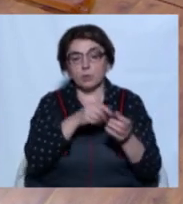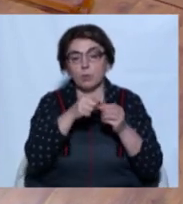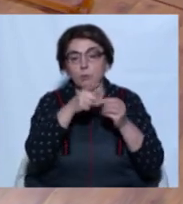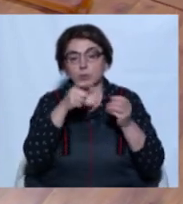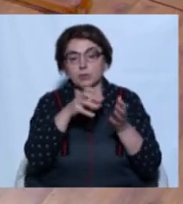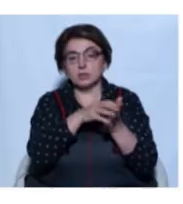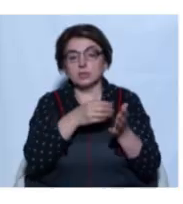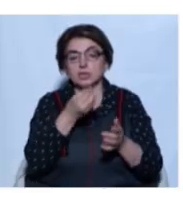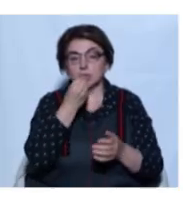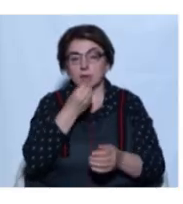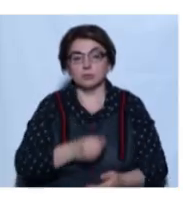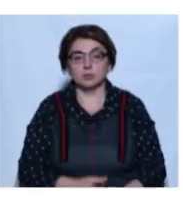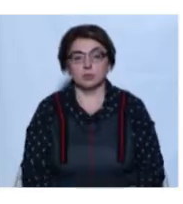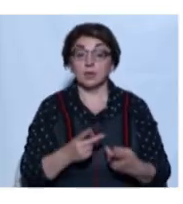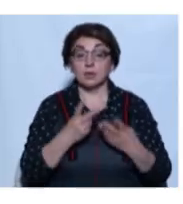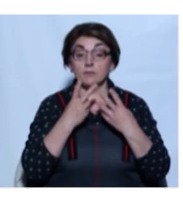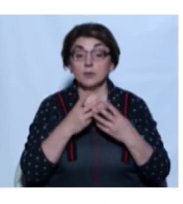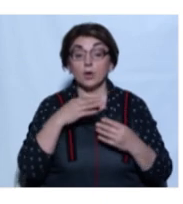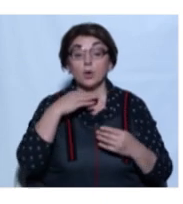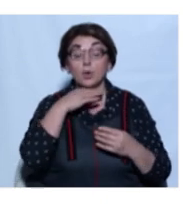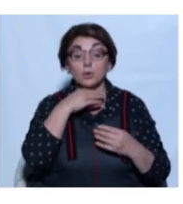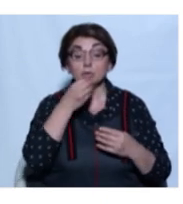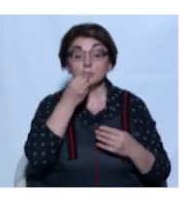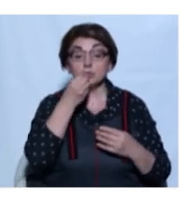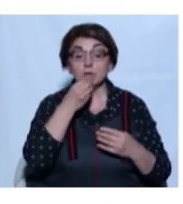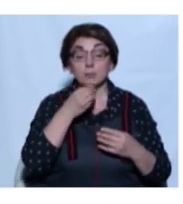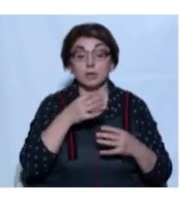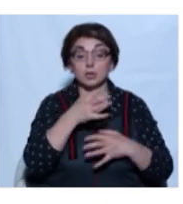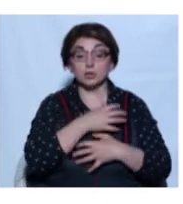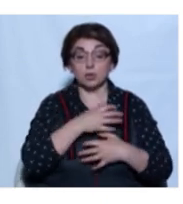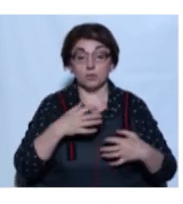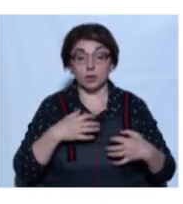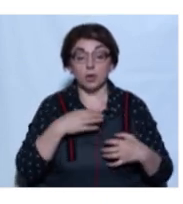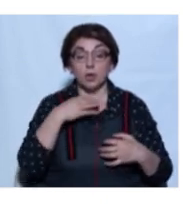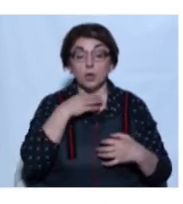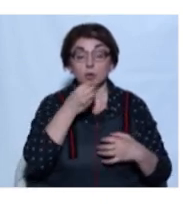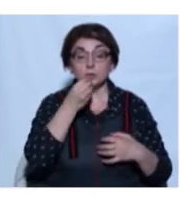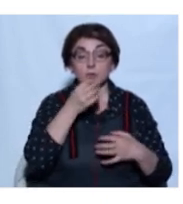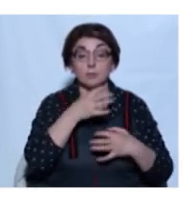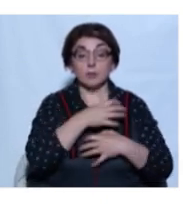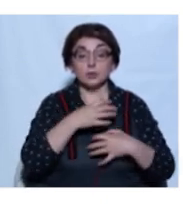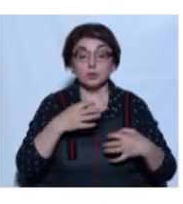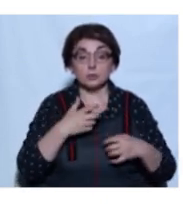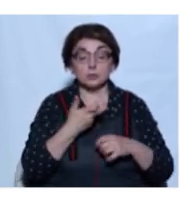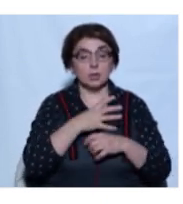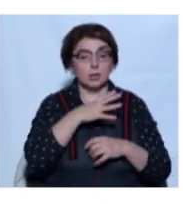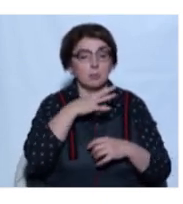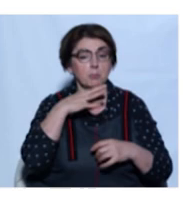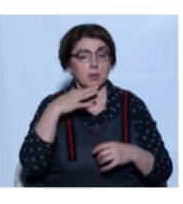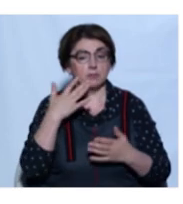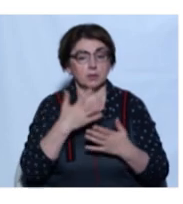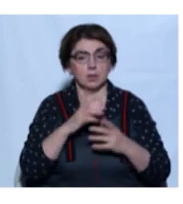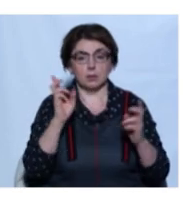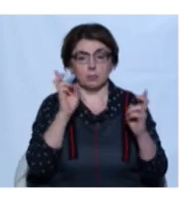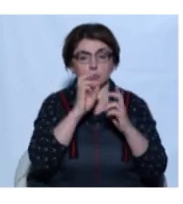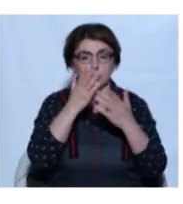Isech Amos. Ich habe gar nicht gelernt, Horzis, Amelitz, Hovelebi. Horzis, Amelitz, Hovelebi, Zalian, Bevria,